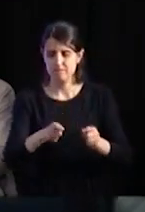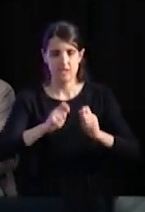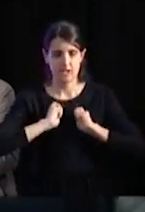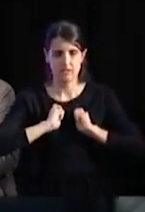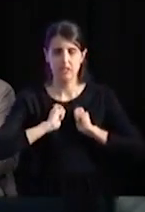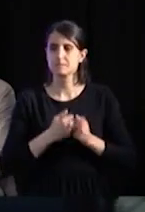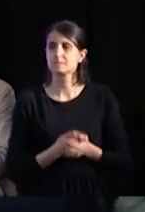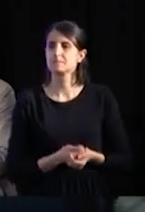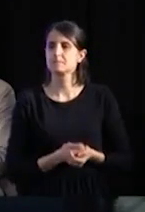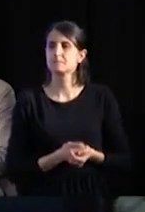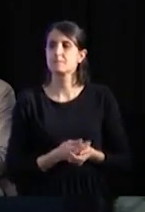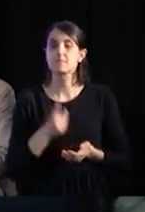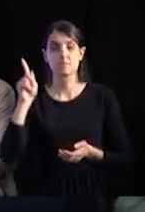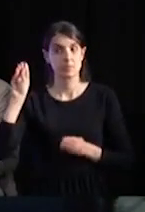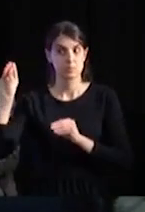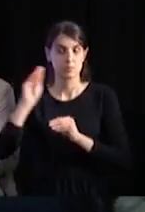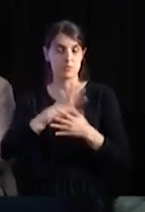Deia ahir també la seva candidata,